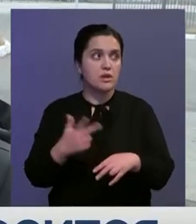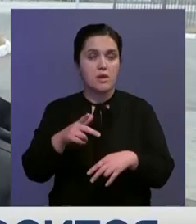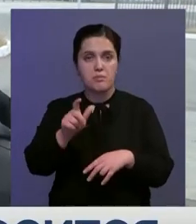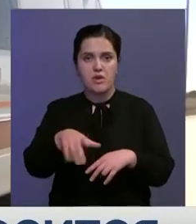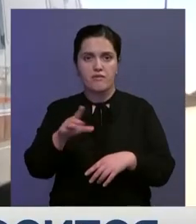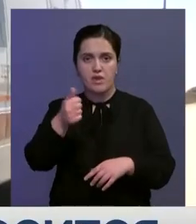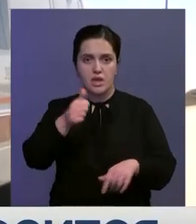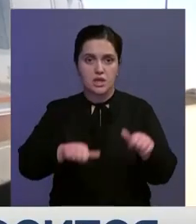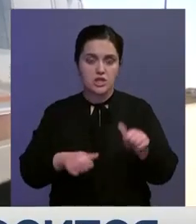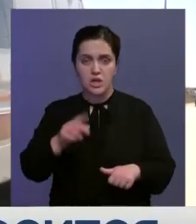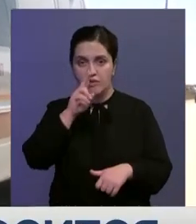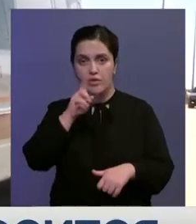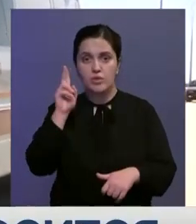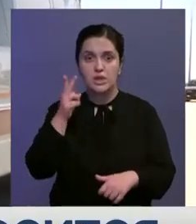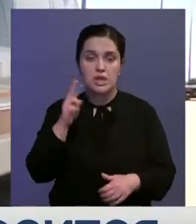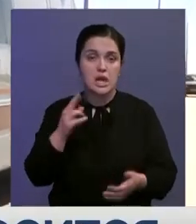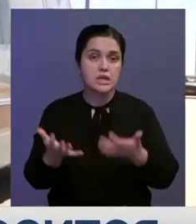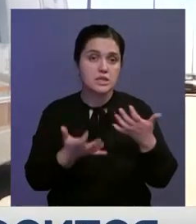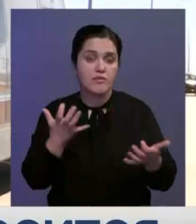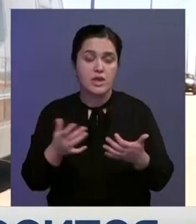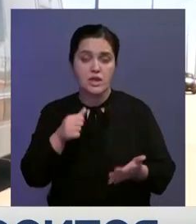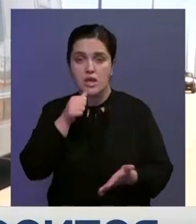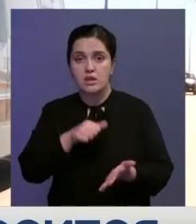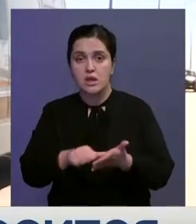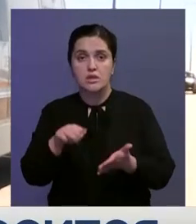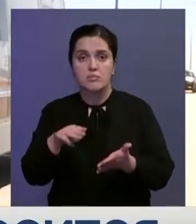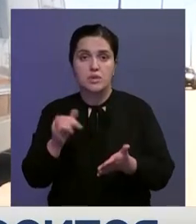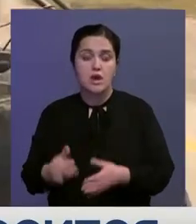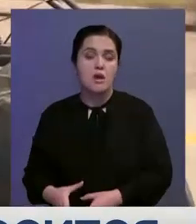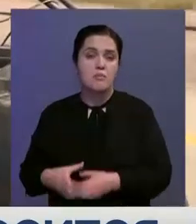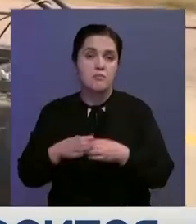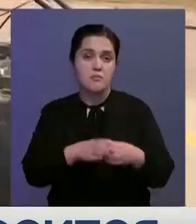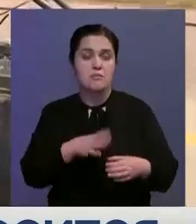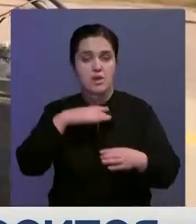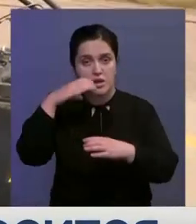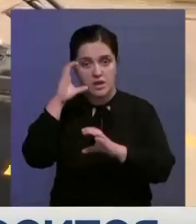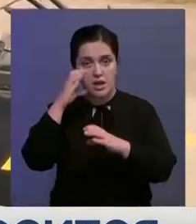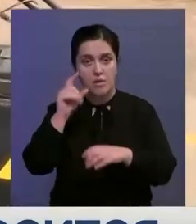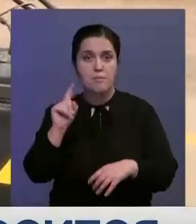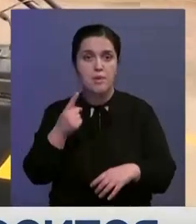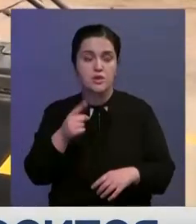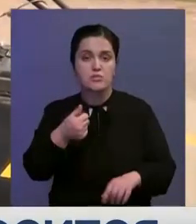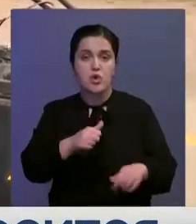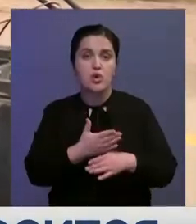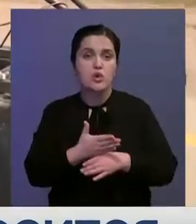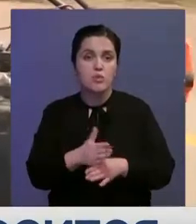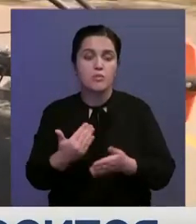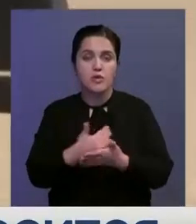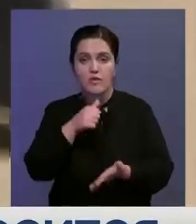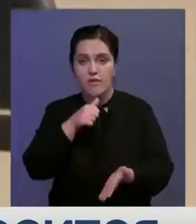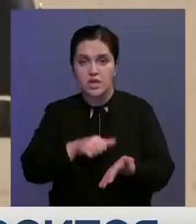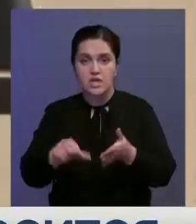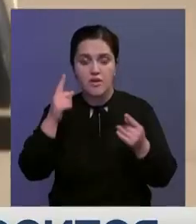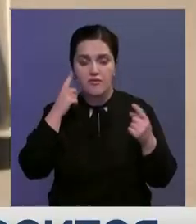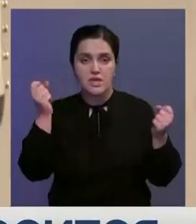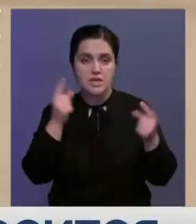вся в трещинах. 2 года назад для исследования дорожного полотна в Темиртау прибыла комплексная лаборатория. Почему лопается бетон на новом асфальте, специалисты